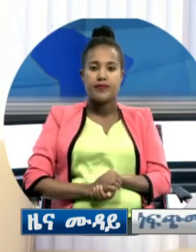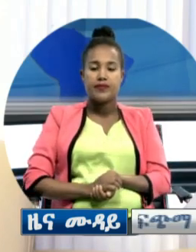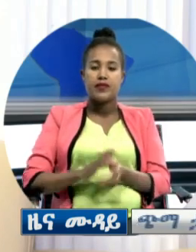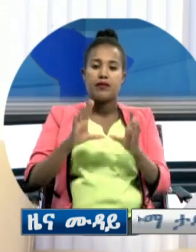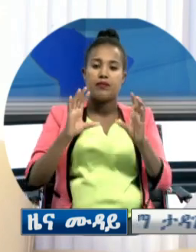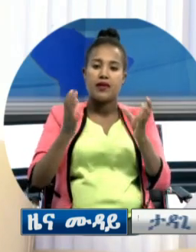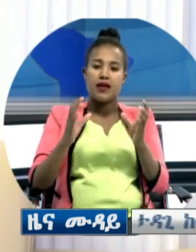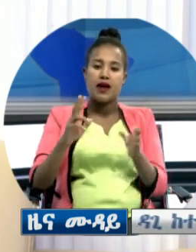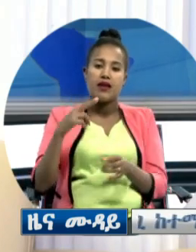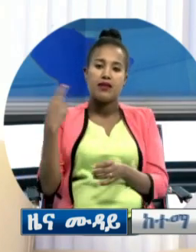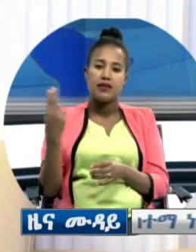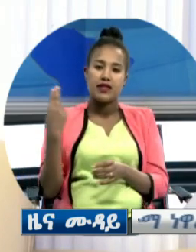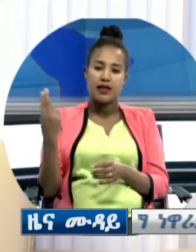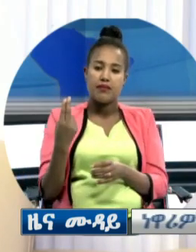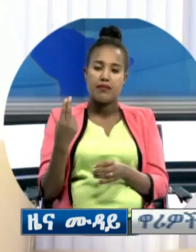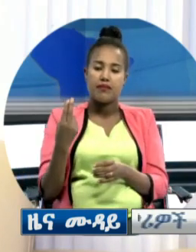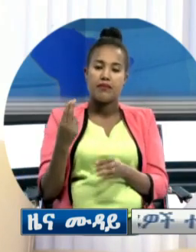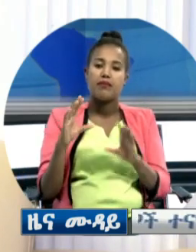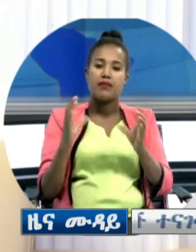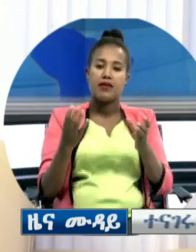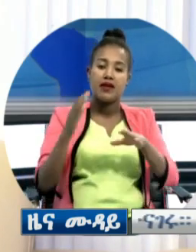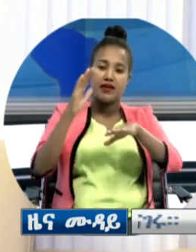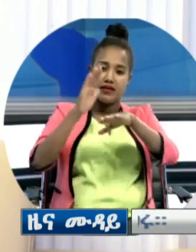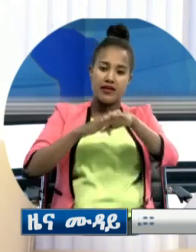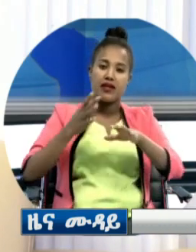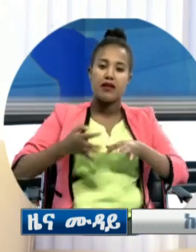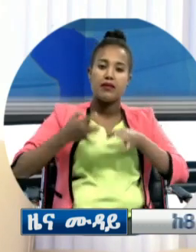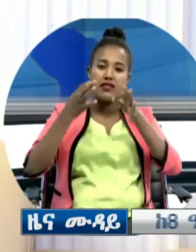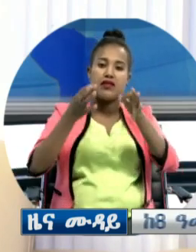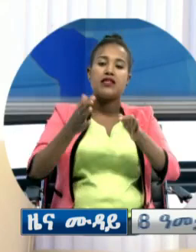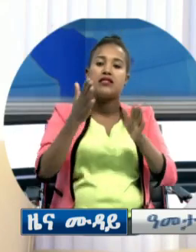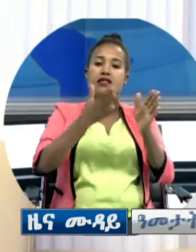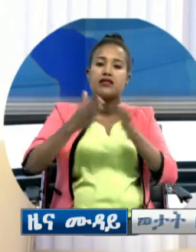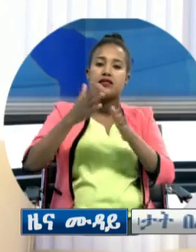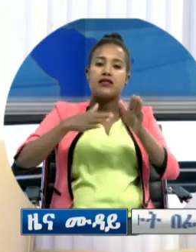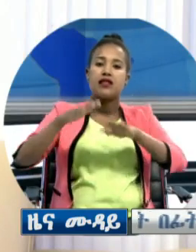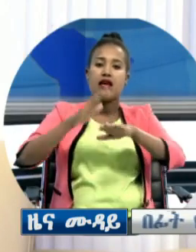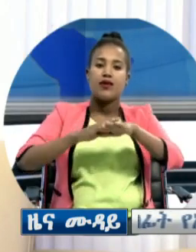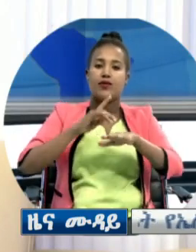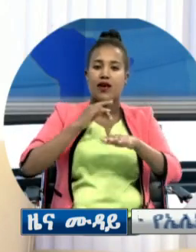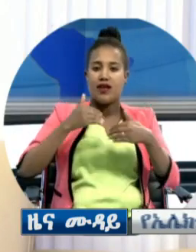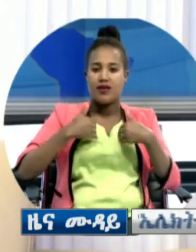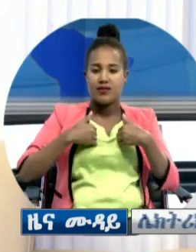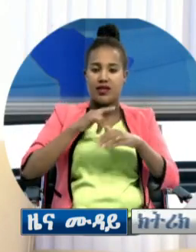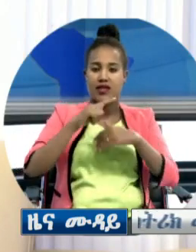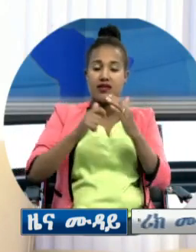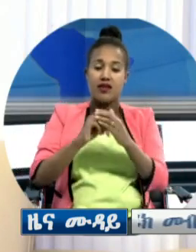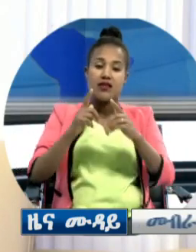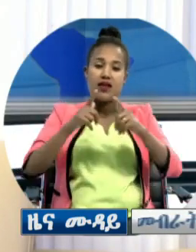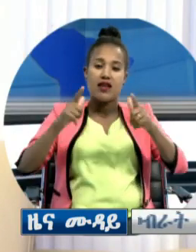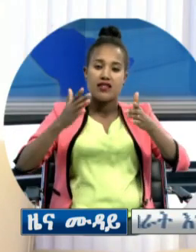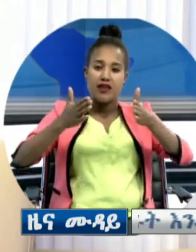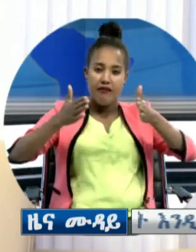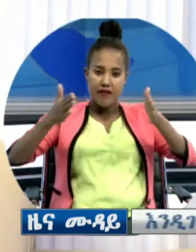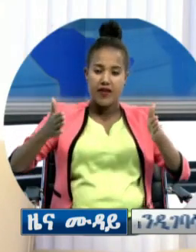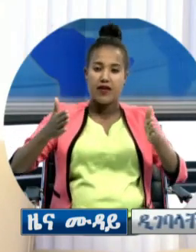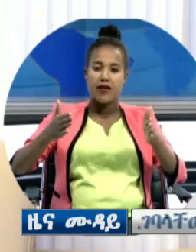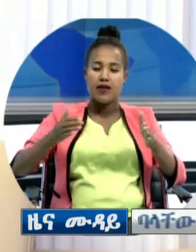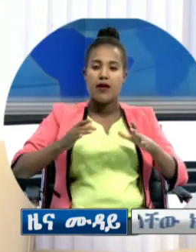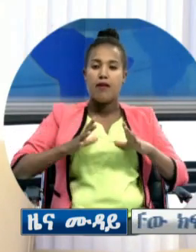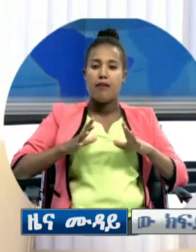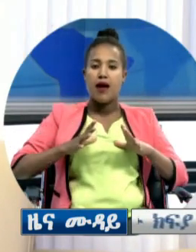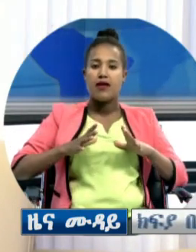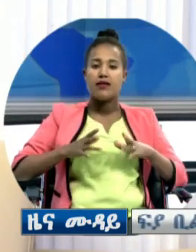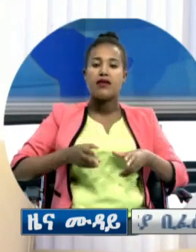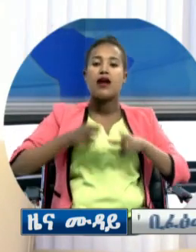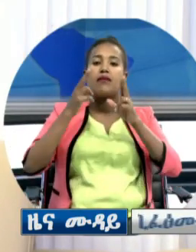ሚዲያም ለመጠቀም በሚዲያም ጥሪ ለማስተላለፍ በዝግጅት ላይ ነው ያለን። ስለዚህ ትልቅ ሰፊ በዓል